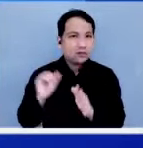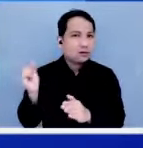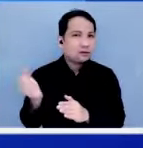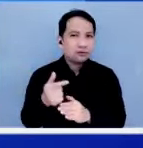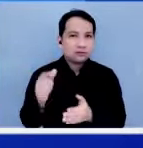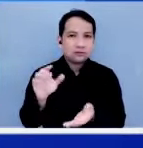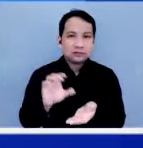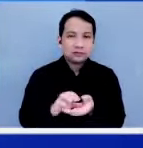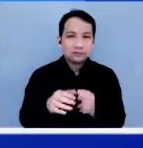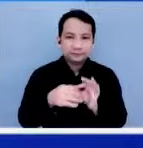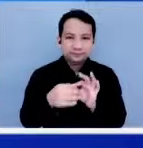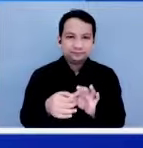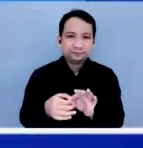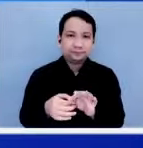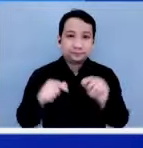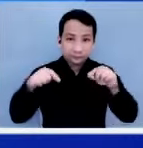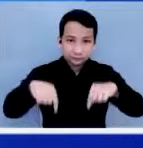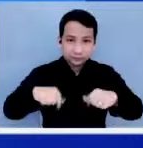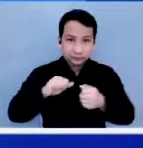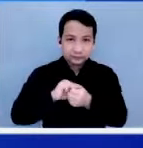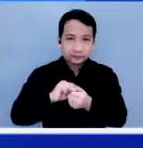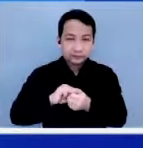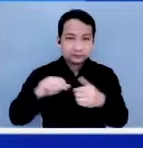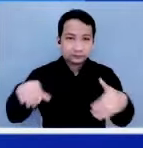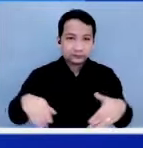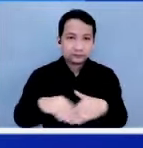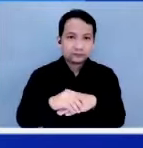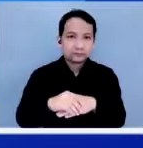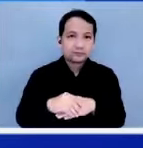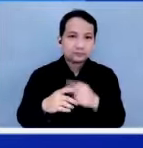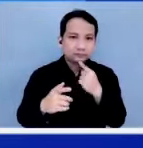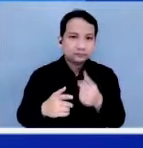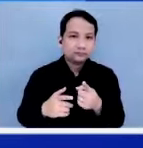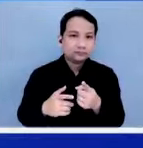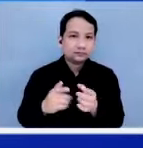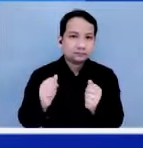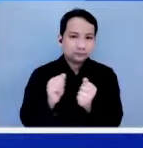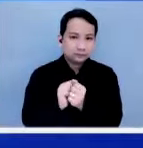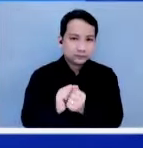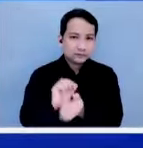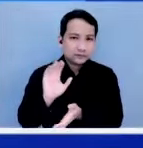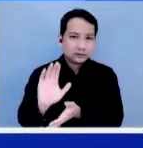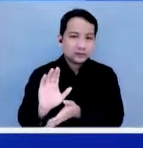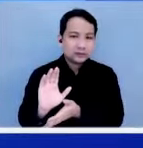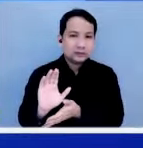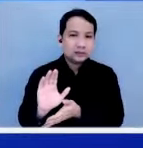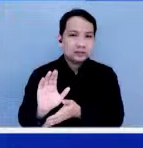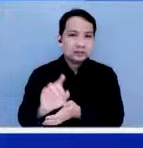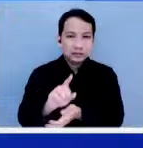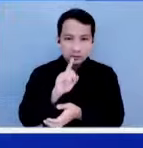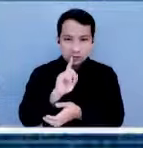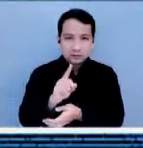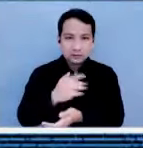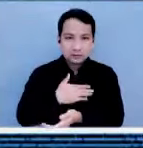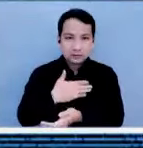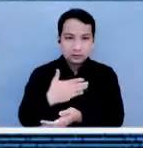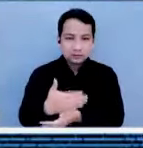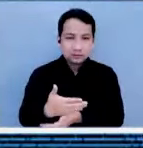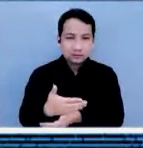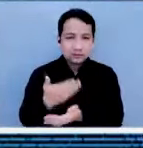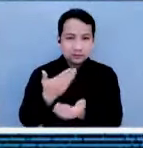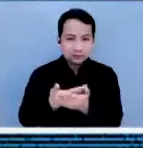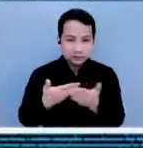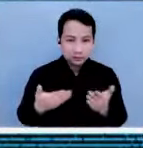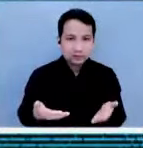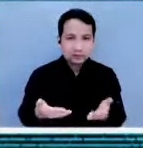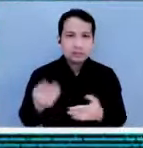mag-asawa habang sila ay kasal ay maituturing na bahagi ng kanilang absolute community of property. Silang